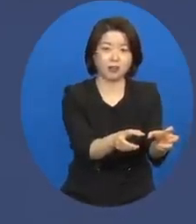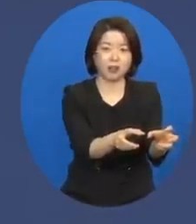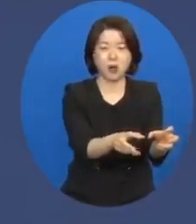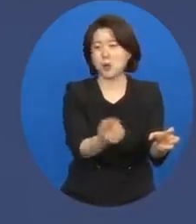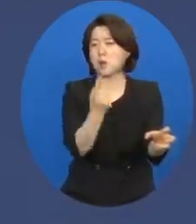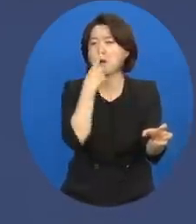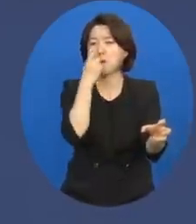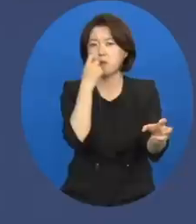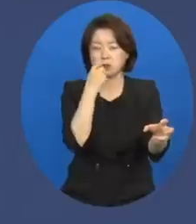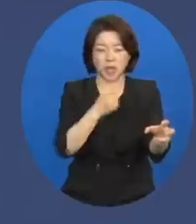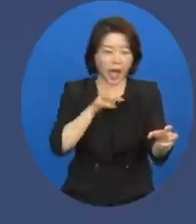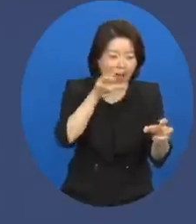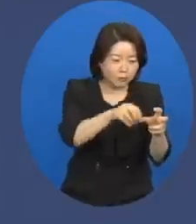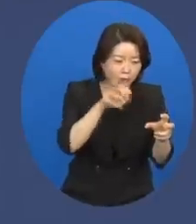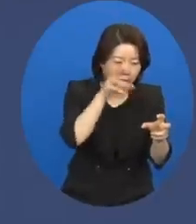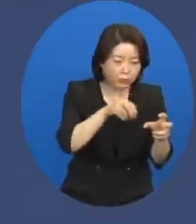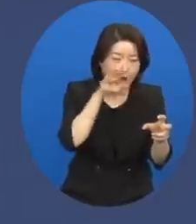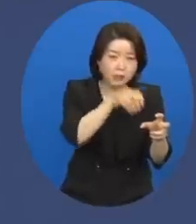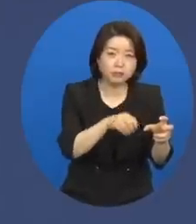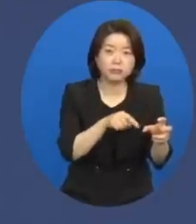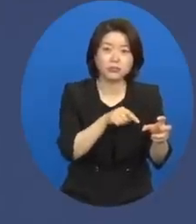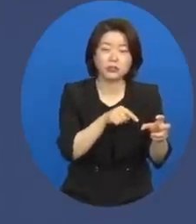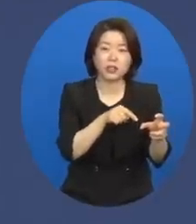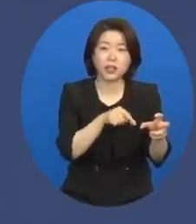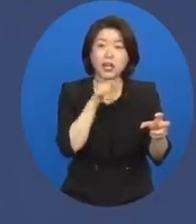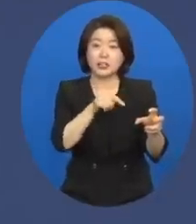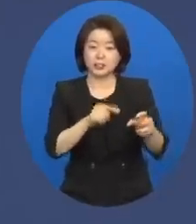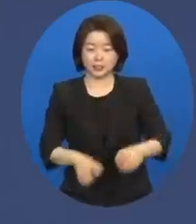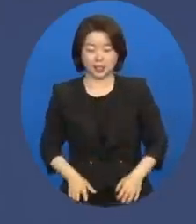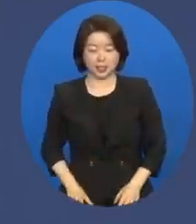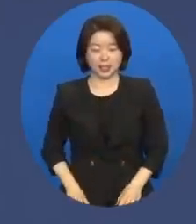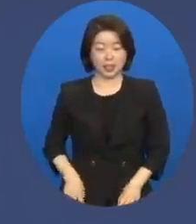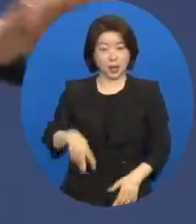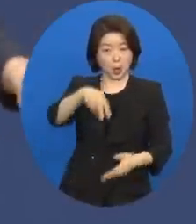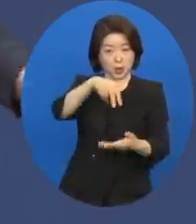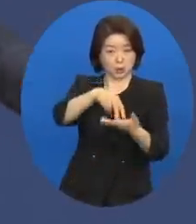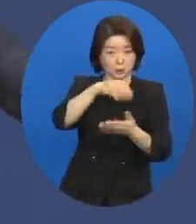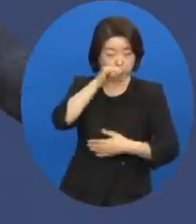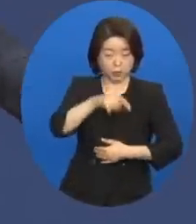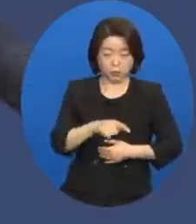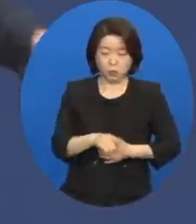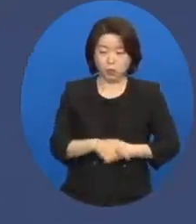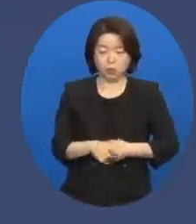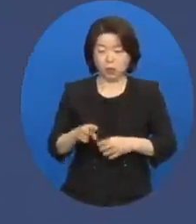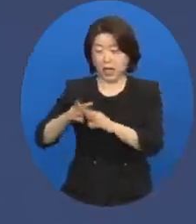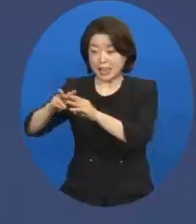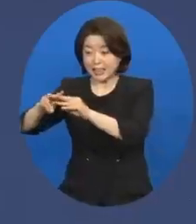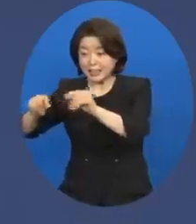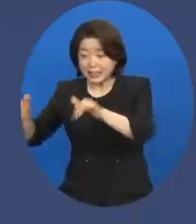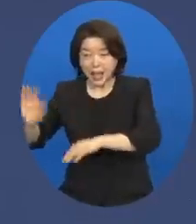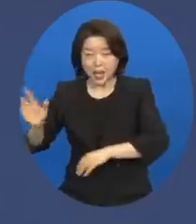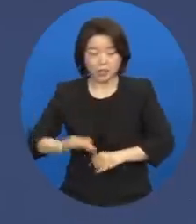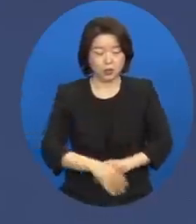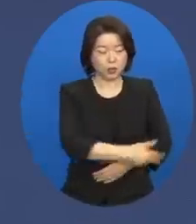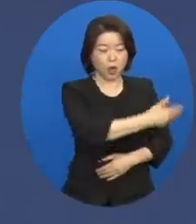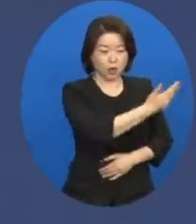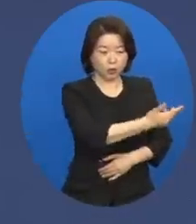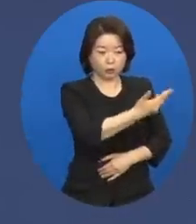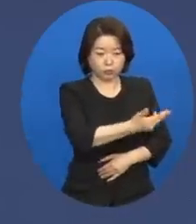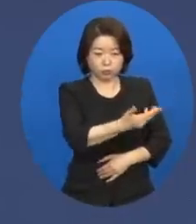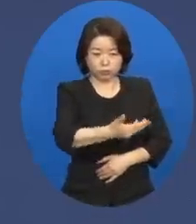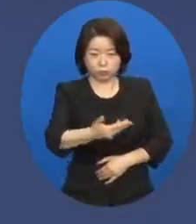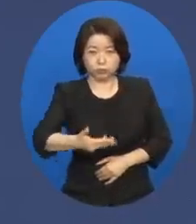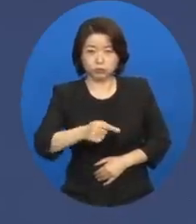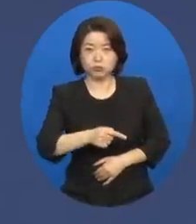멋진 포식을 하는 겁니다. 그런데 그가 지금 서 있는 데가 땅이 아니고 지금 흐르는